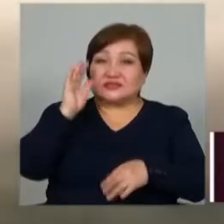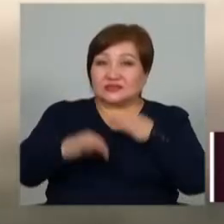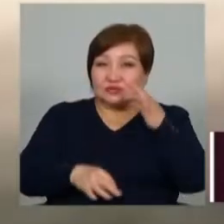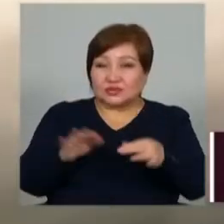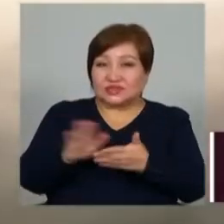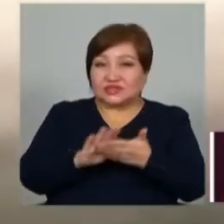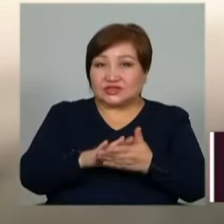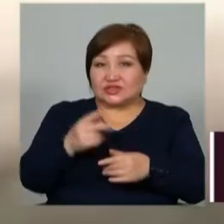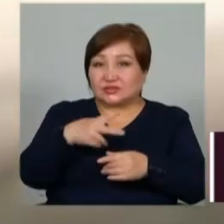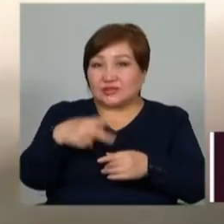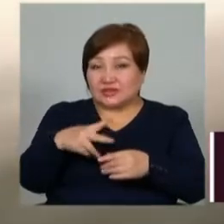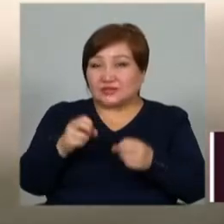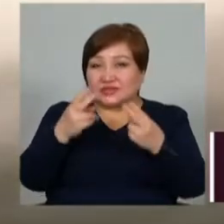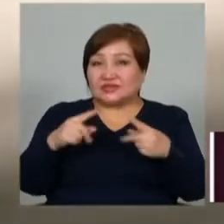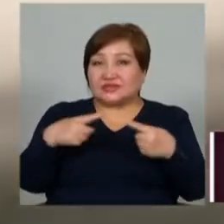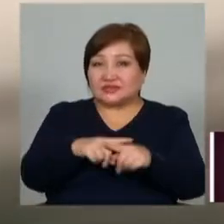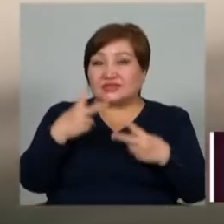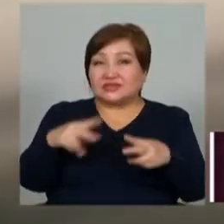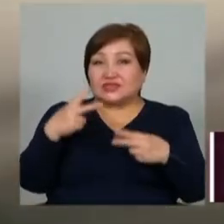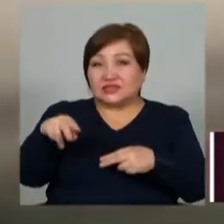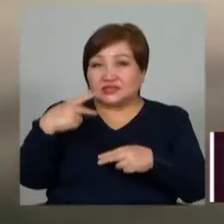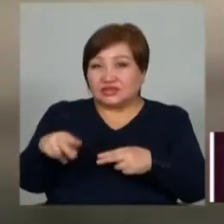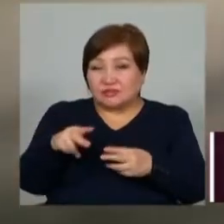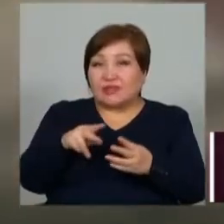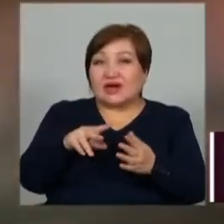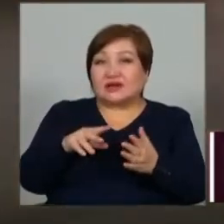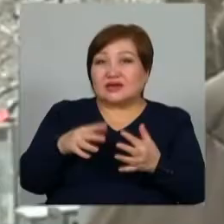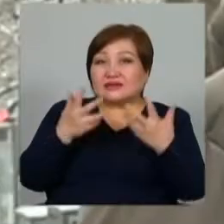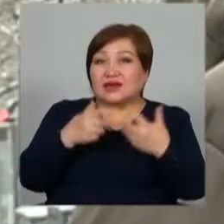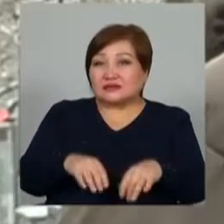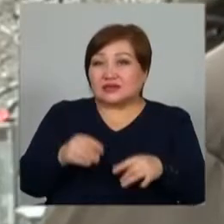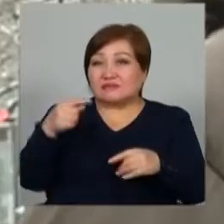20 трактор көшелерге 1800 тонна құм мен тұз сепкен.